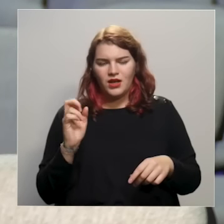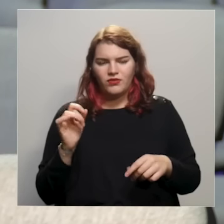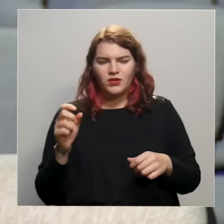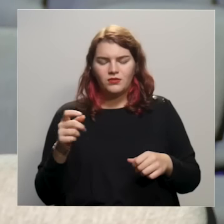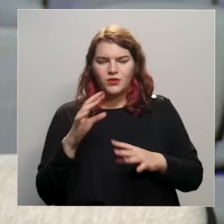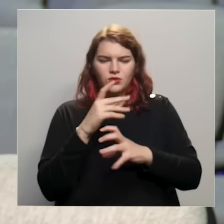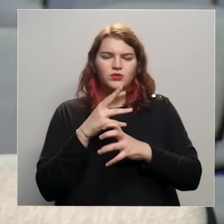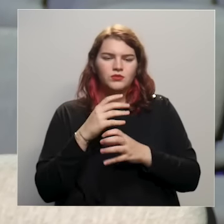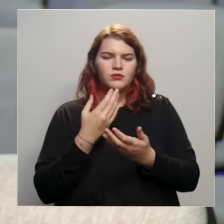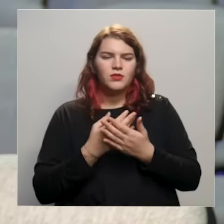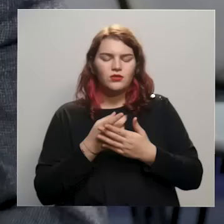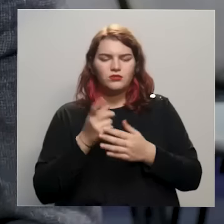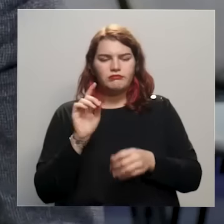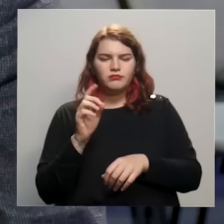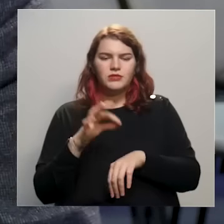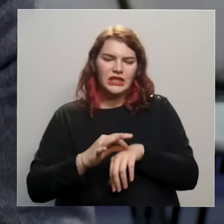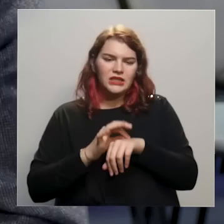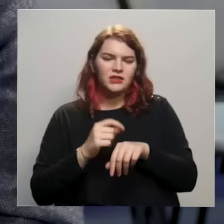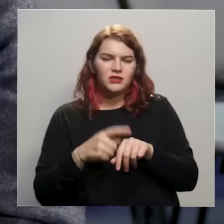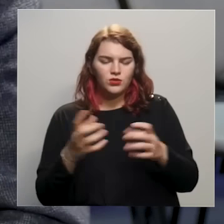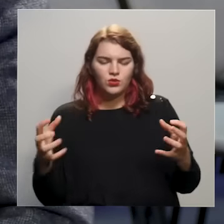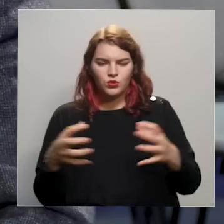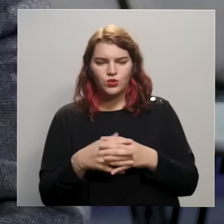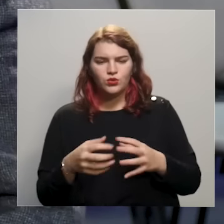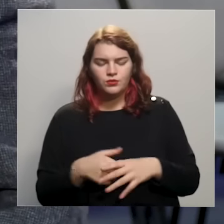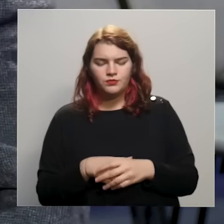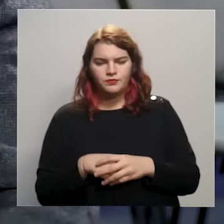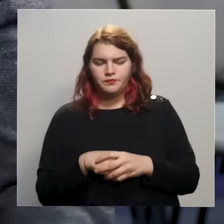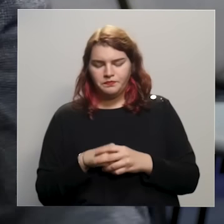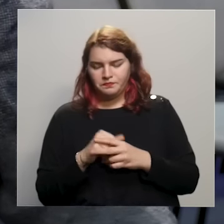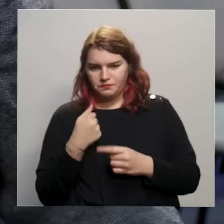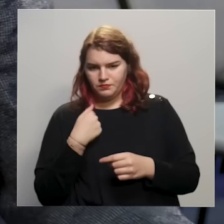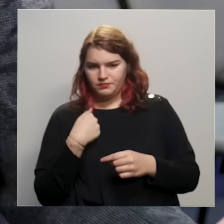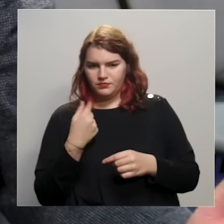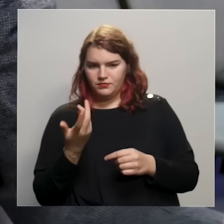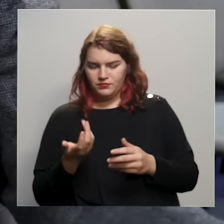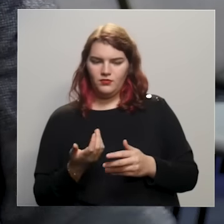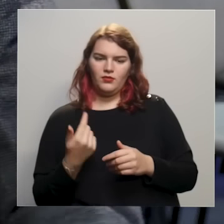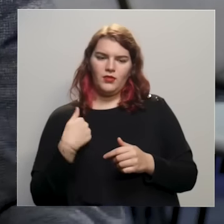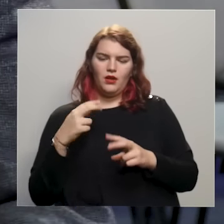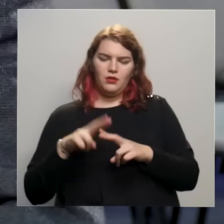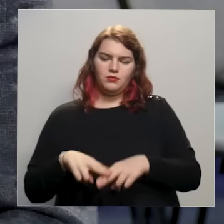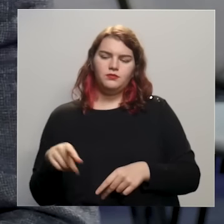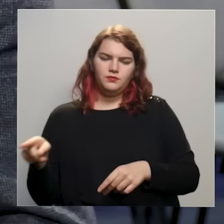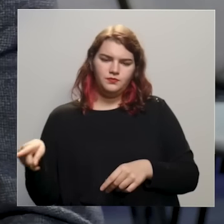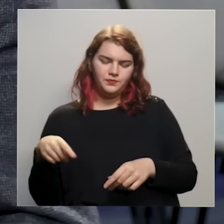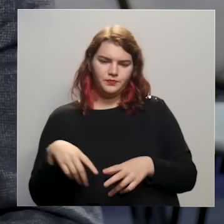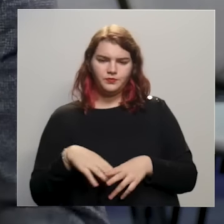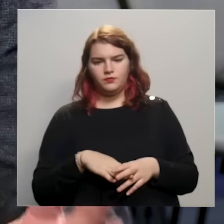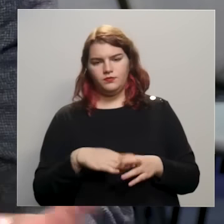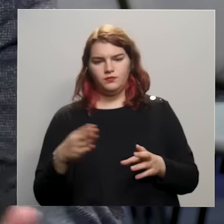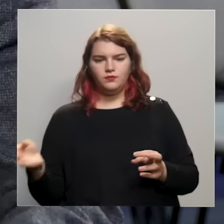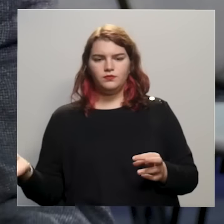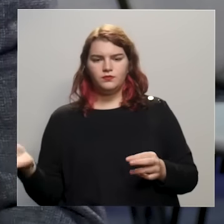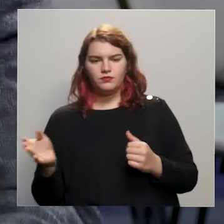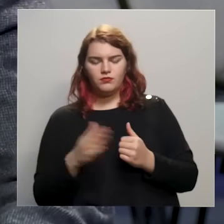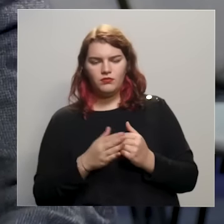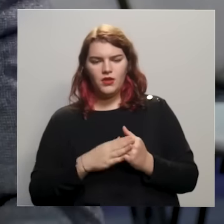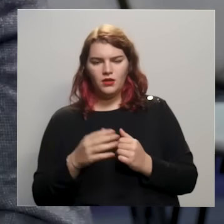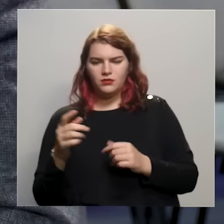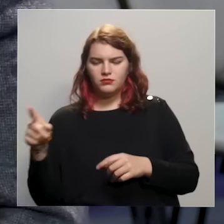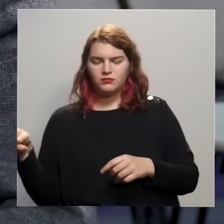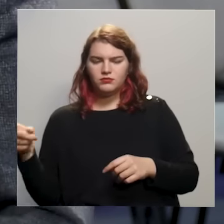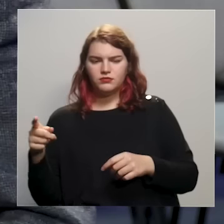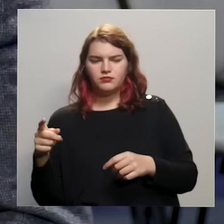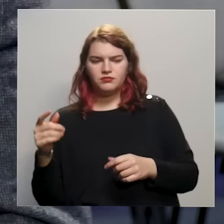Saxofonistul. Saxofonistul. Da. Și atunci noi am rămas acolo pe partea aceea, lungă o căpiță de fân, nu știu